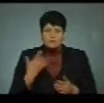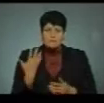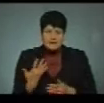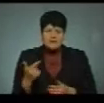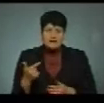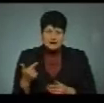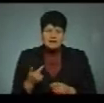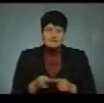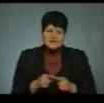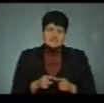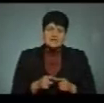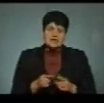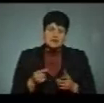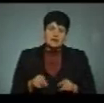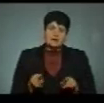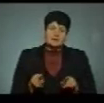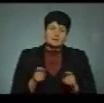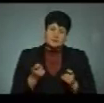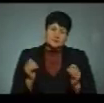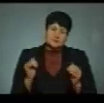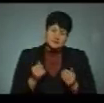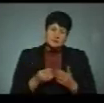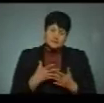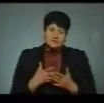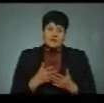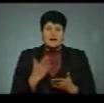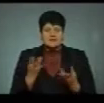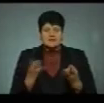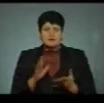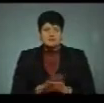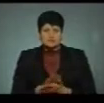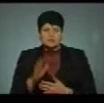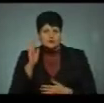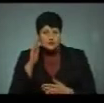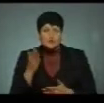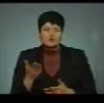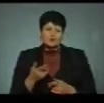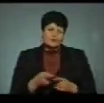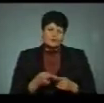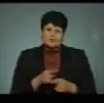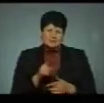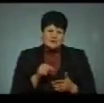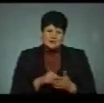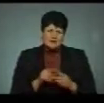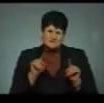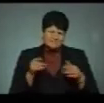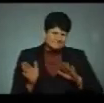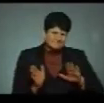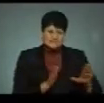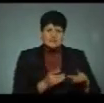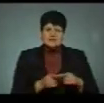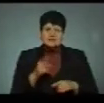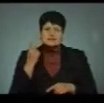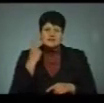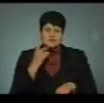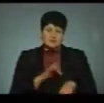– це менш дорого, але все рівно мала би бути безкоштовна вода. Тому тарифне питання я би взагалі виносив за дужки, це завжди болить,